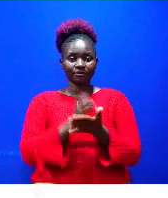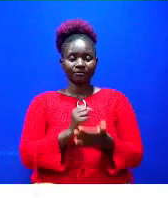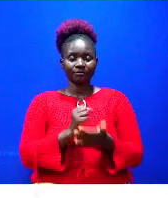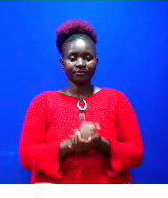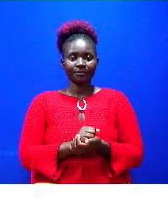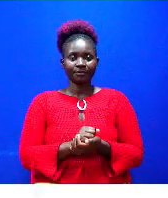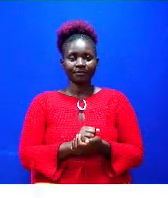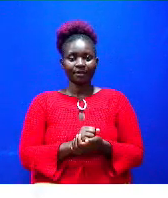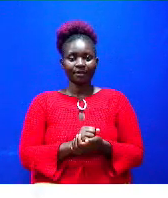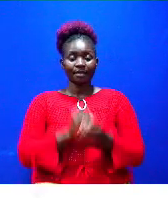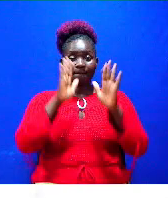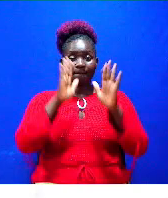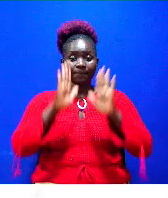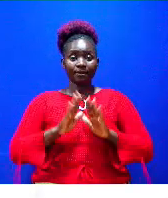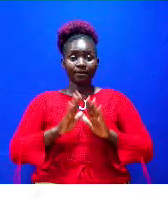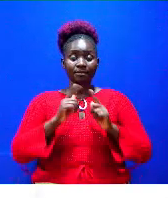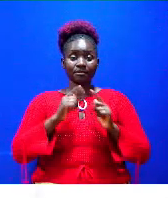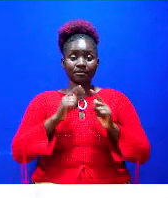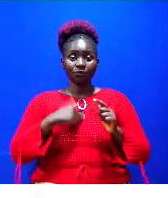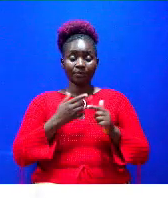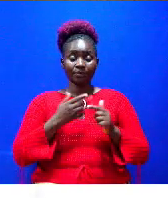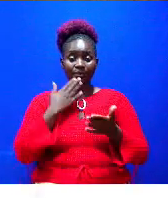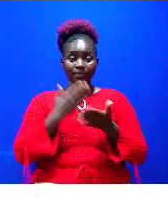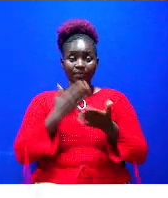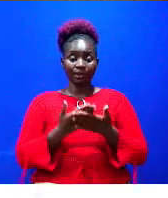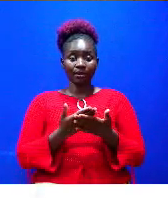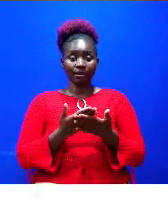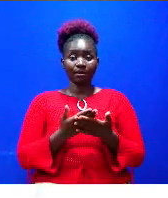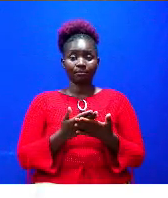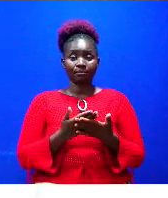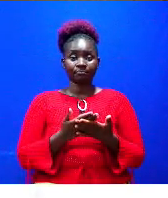muhimu kwangu mimi nauru wanchi wangu